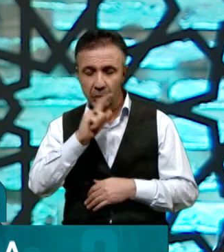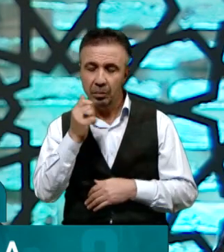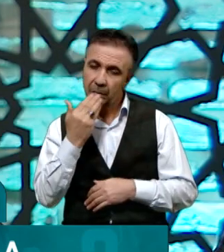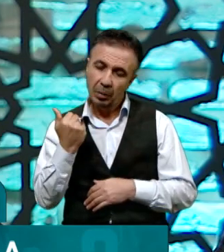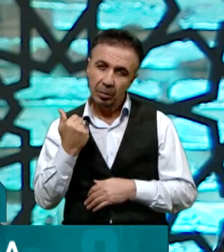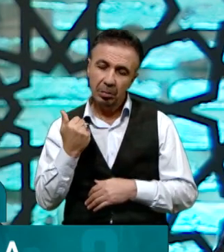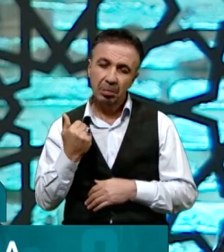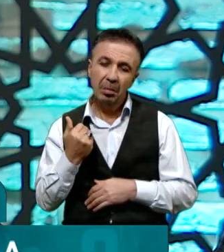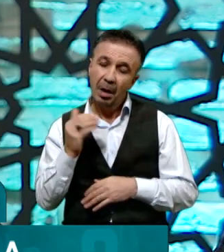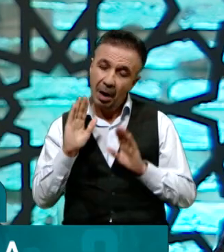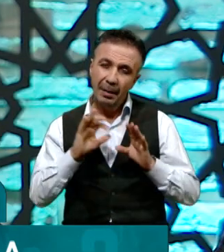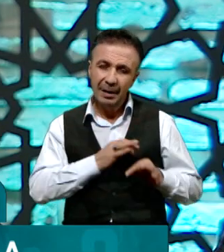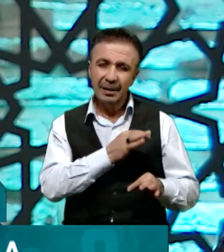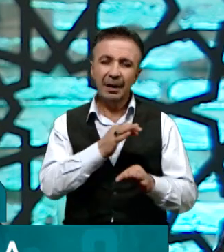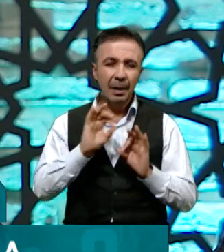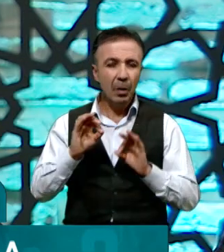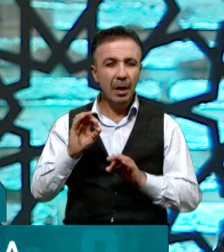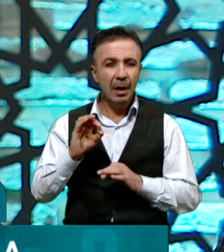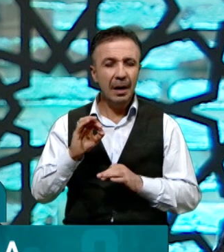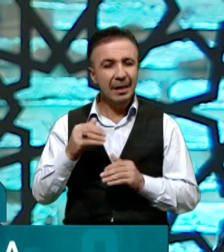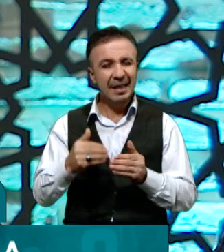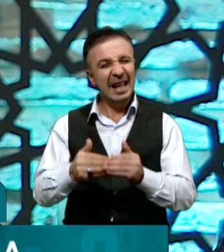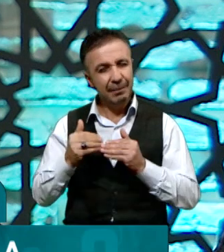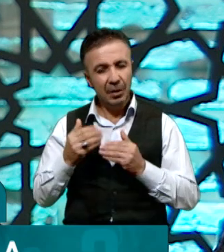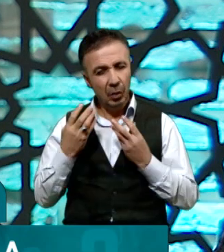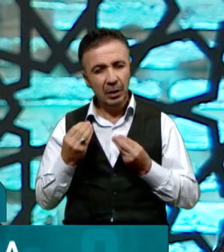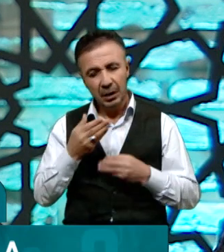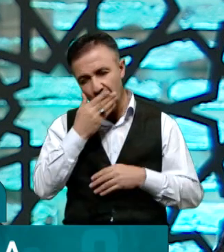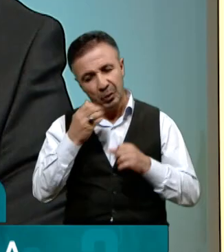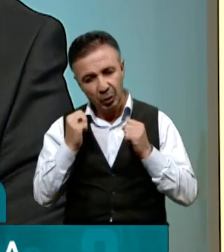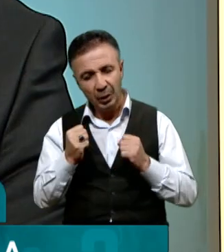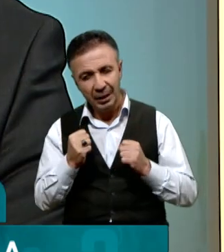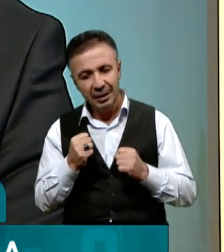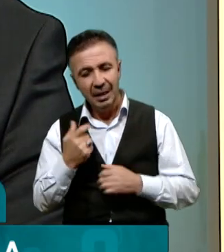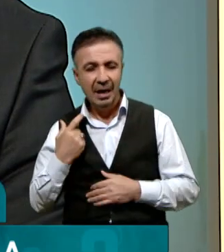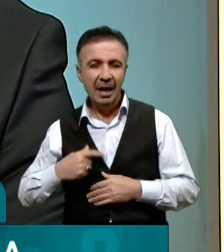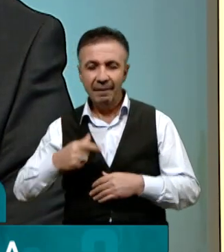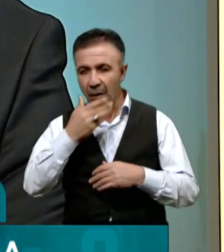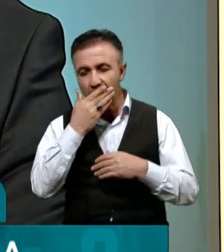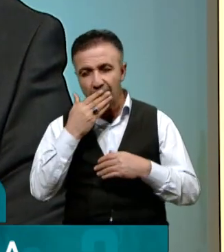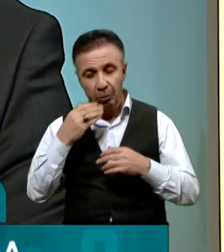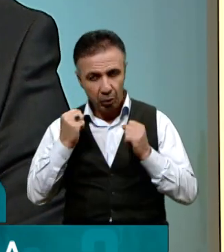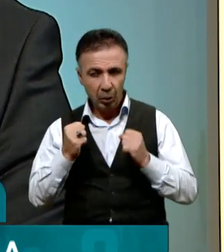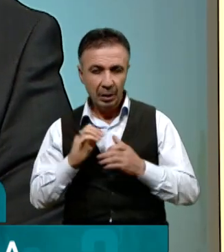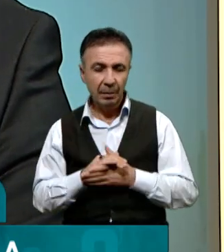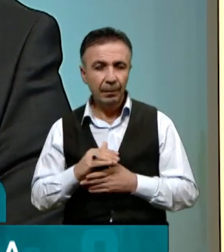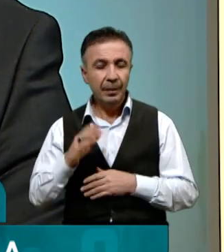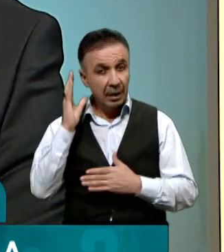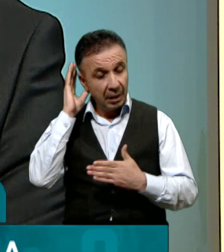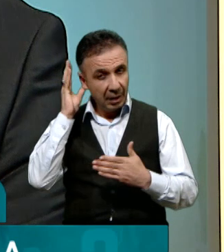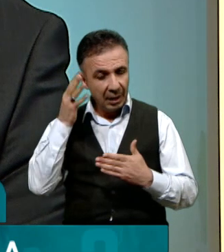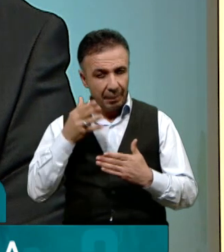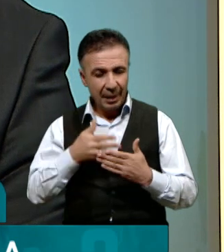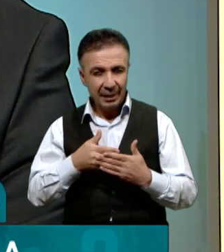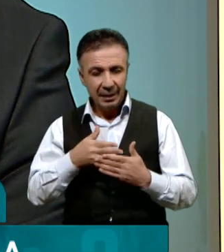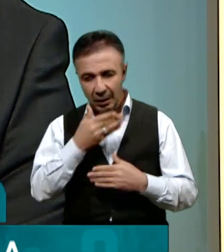insanlar ihtiyaten böyle bir şeye kalkışıyor. Lütfen mecbur değiller, onun yerine nafile oruç tutabilirler. İbadette şüphe olur mu? Tabii olmaz ihtiyaten. Tabii. Acaba yaptım olmaz. Mı,